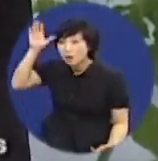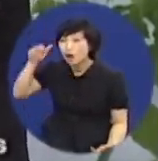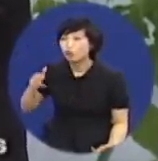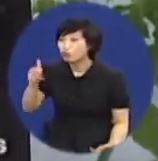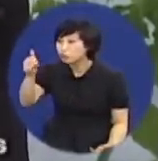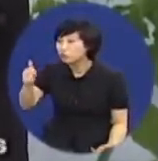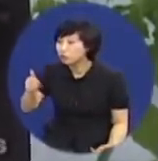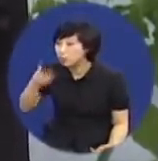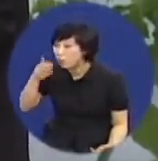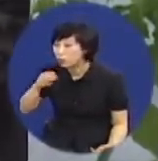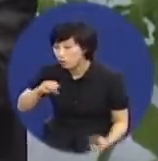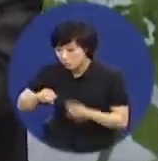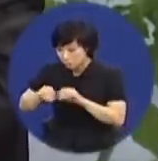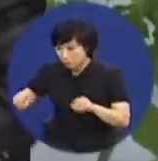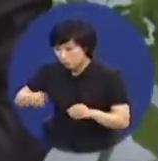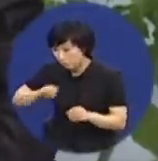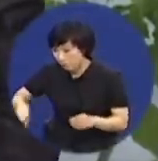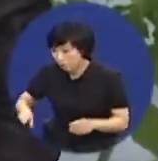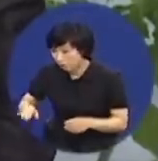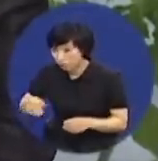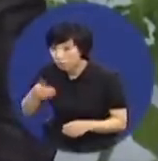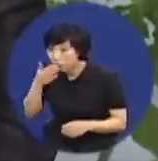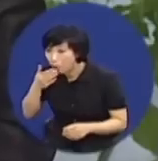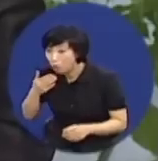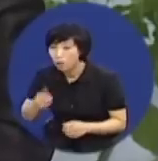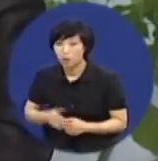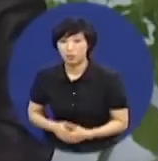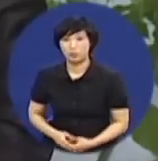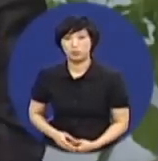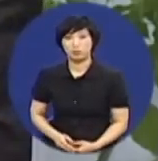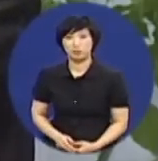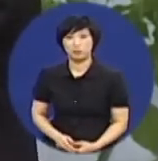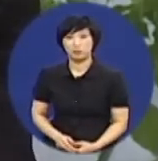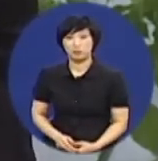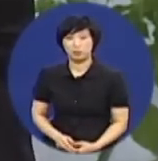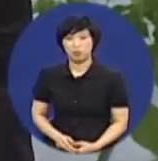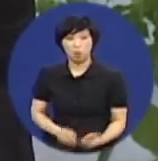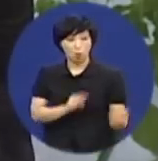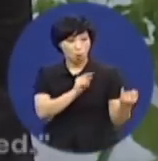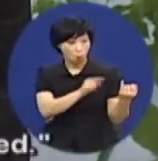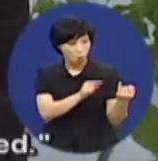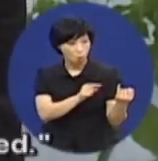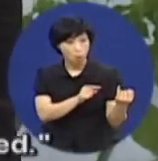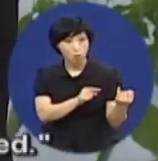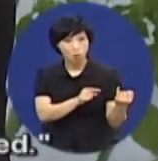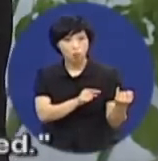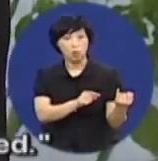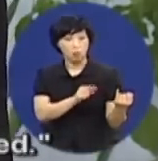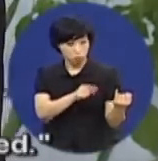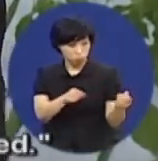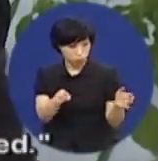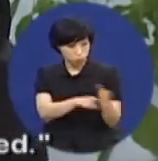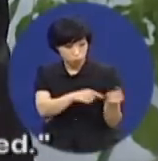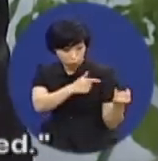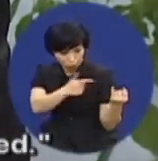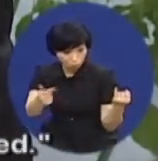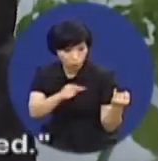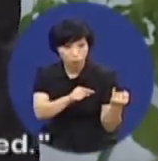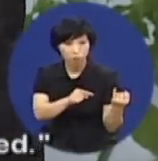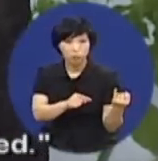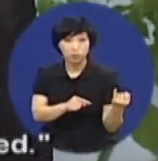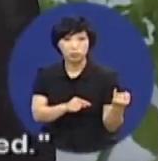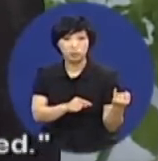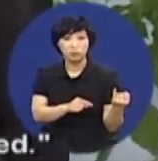主よ、その通りです、ただ子犬でも主人の食卓から落ちてくるパンくずはいただきます